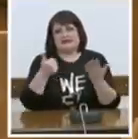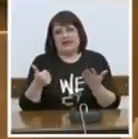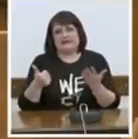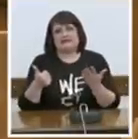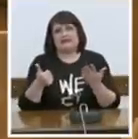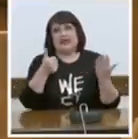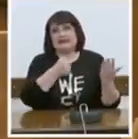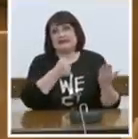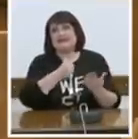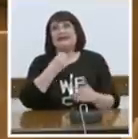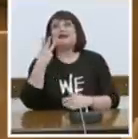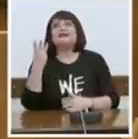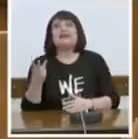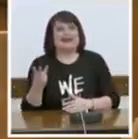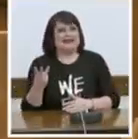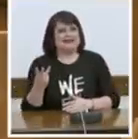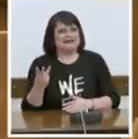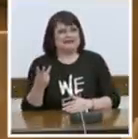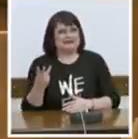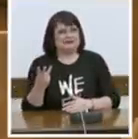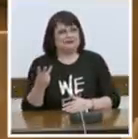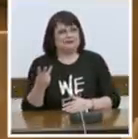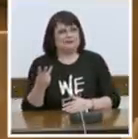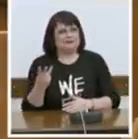66-63 συν 4